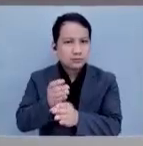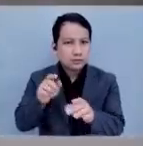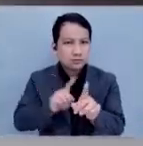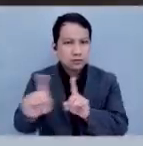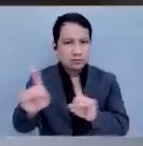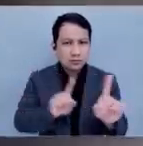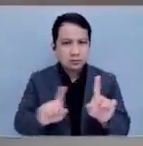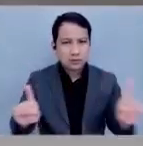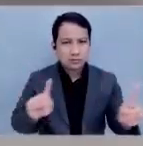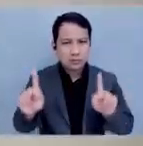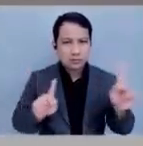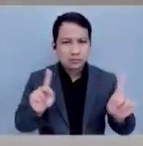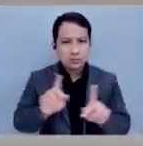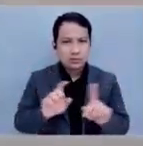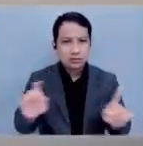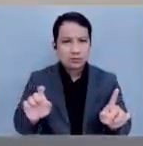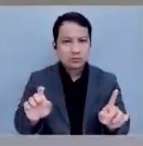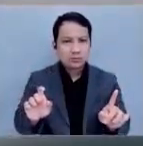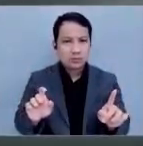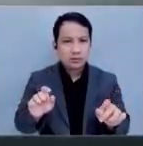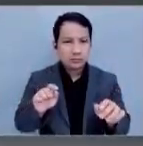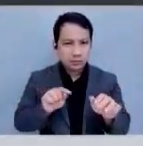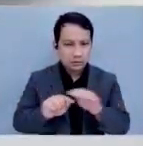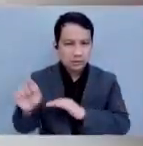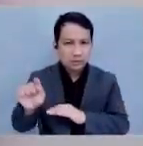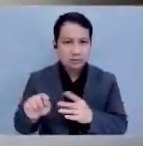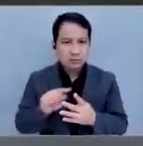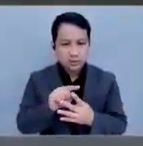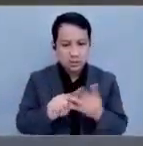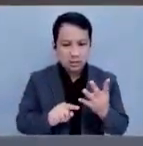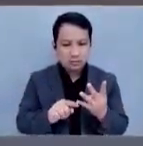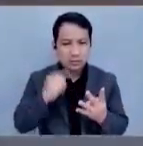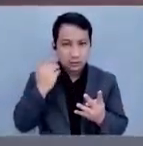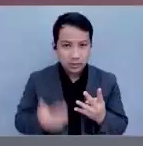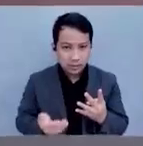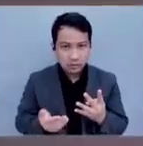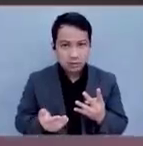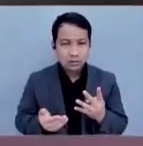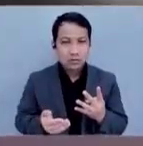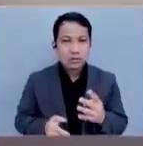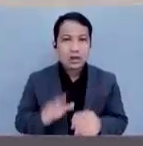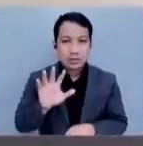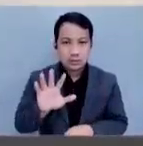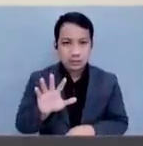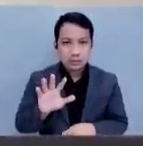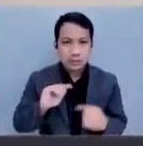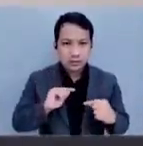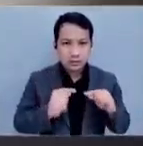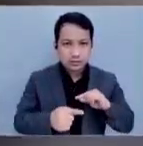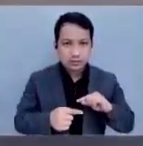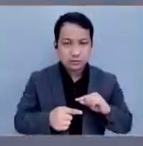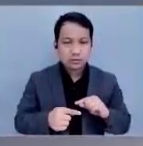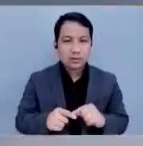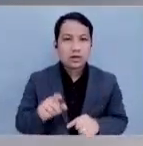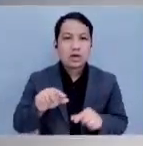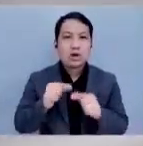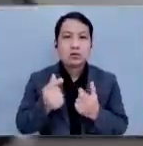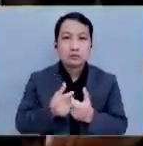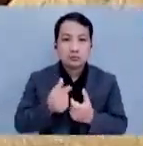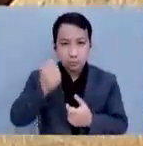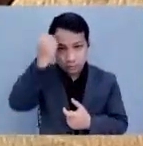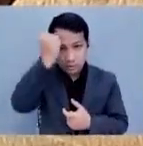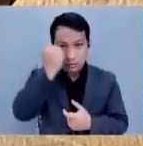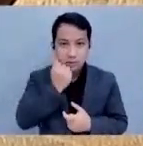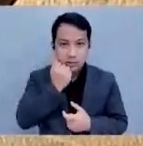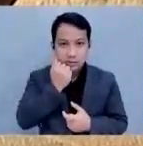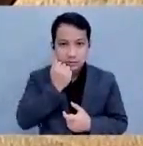ilang residente para makatakas. Apat ang namatay sa shooting incident habang lima ang sugatan. Inako naman ng grupong Hamas ang insidente.